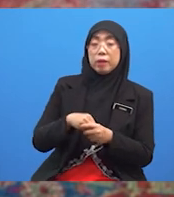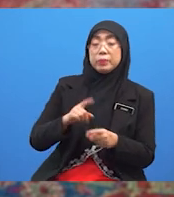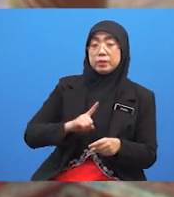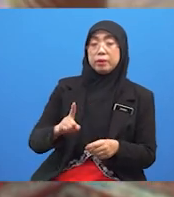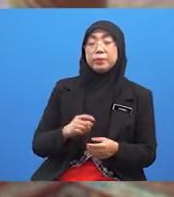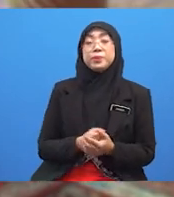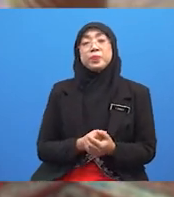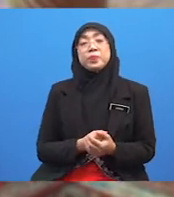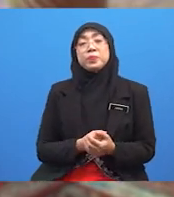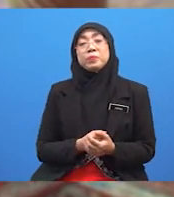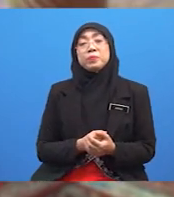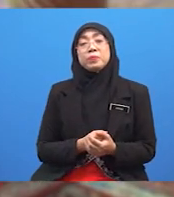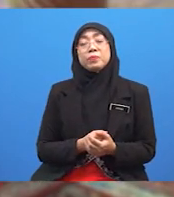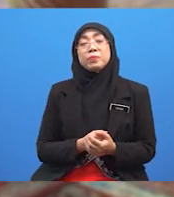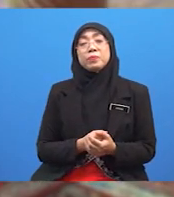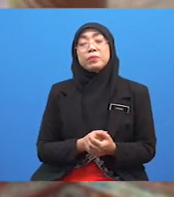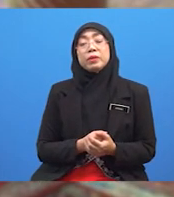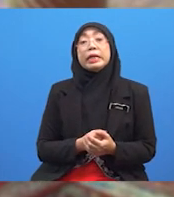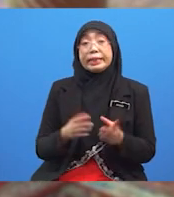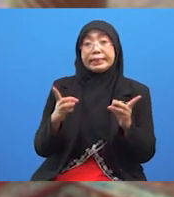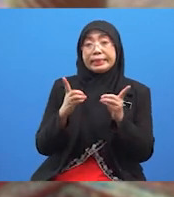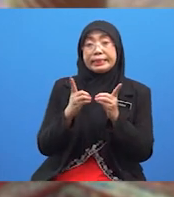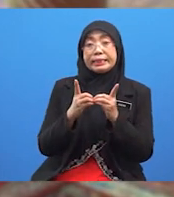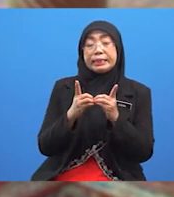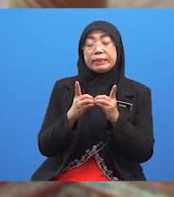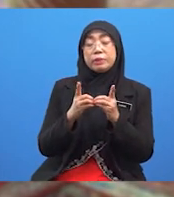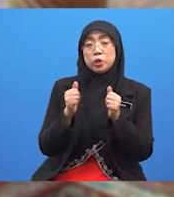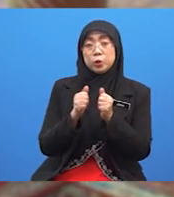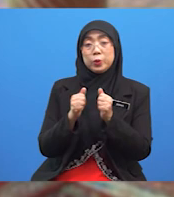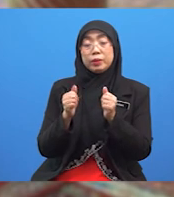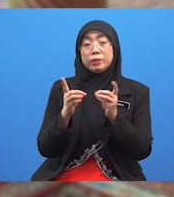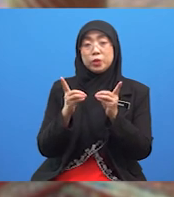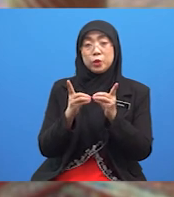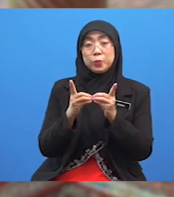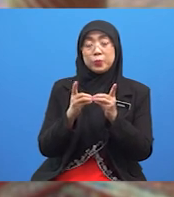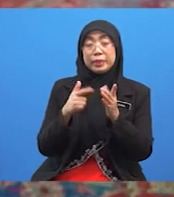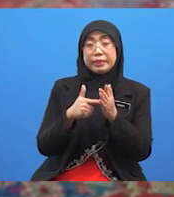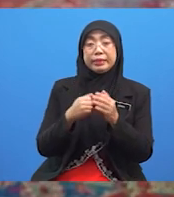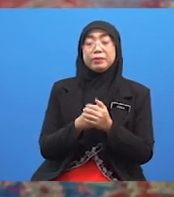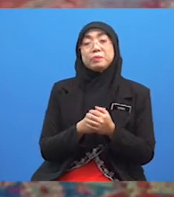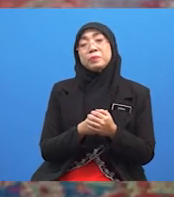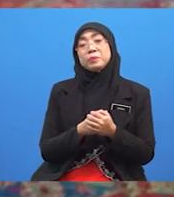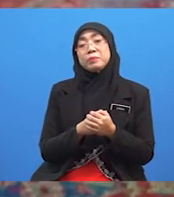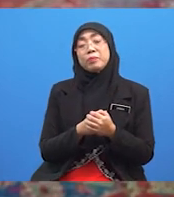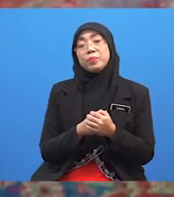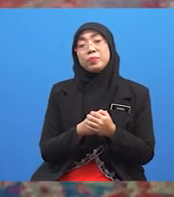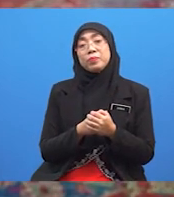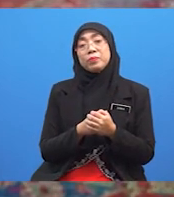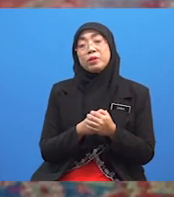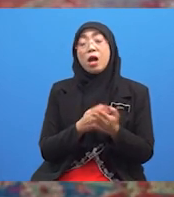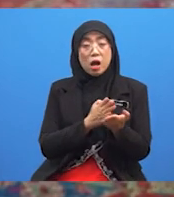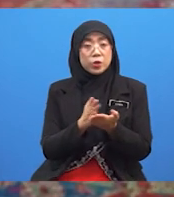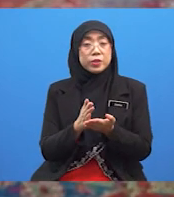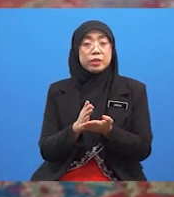keagamaan. InsyaAllah, kita akan bertemu lagi dalam episod-episod yang akan datang. Teruskanlah budaya